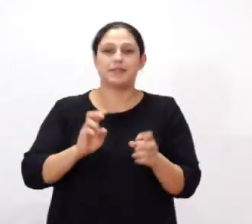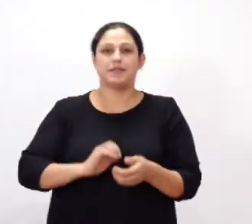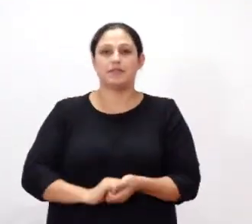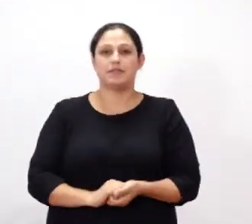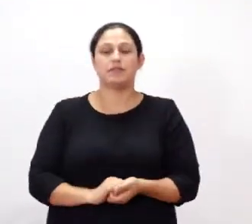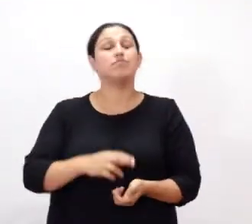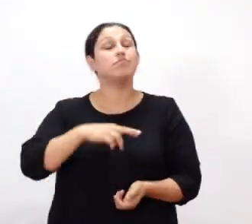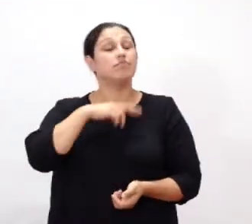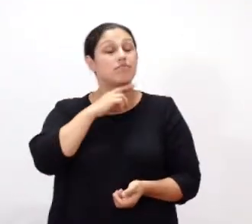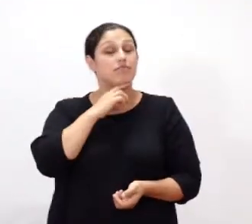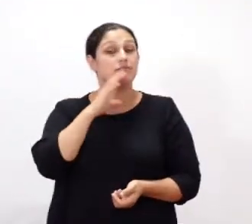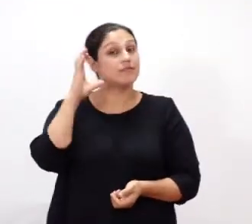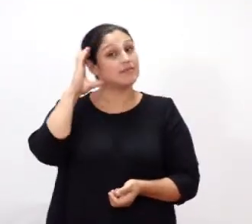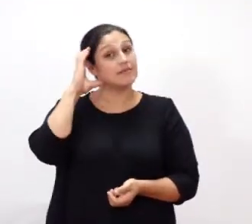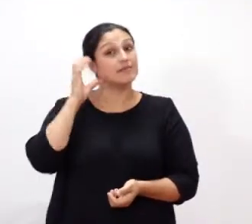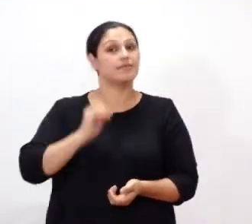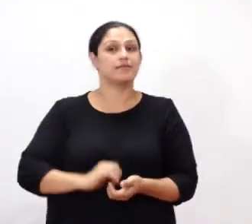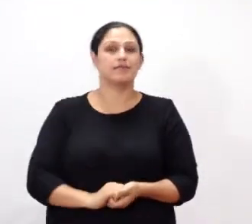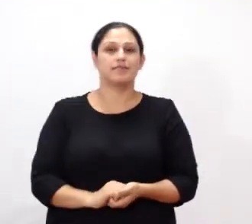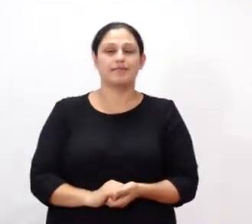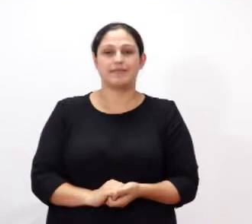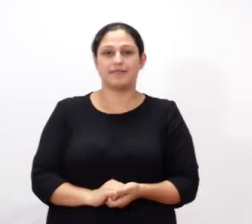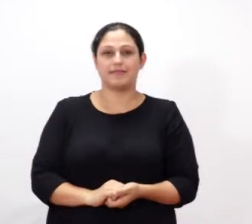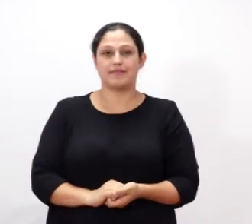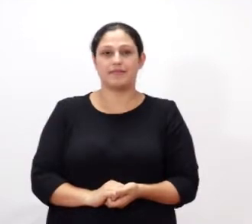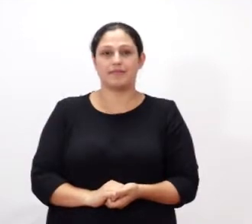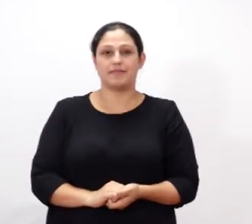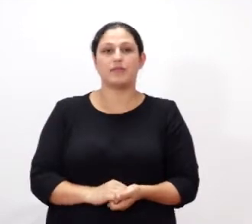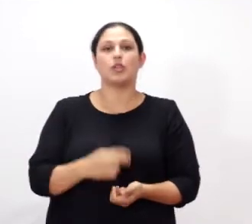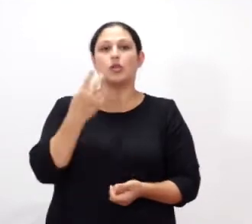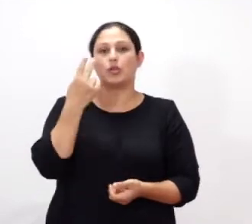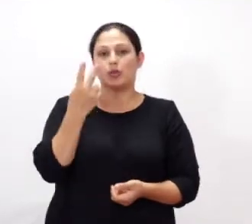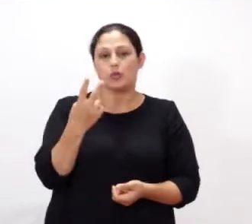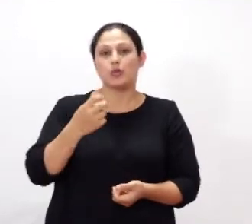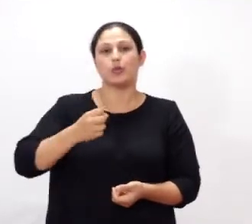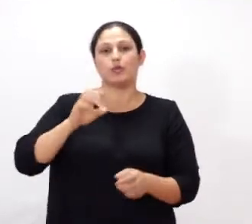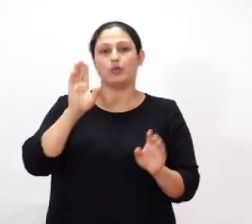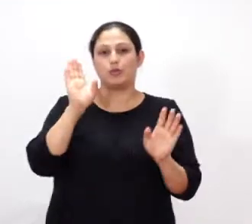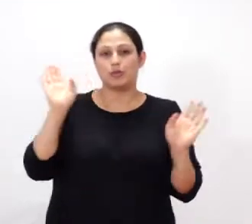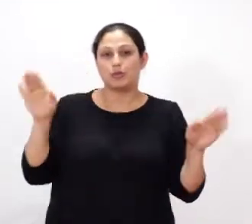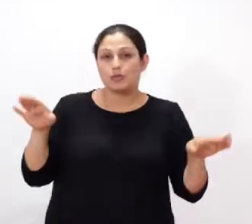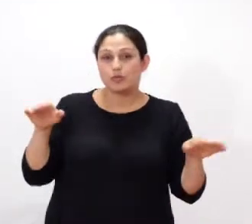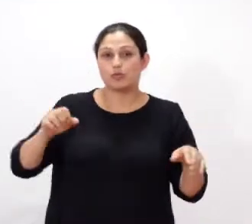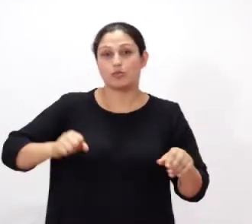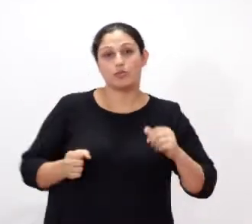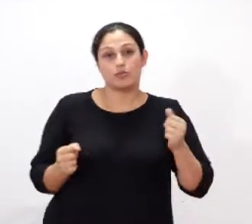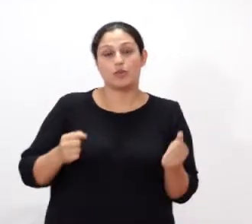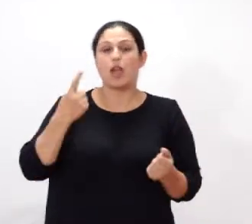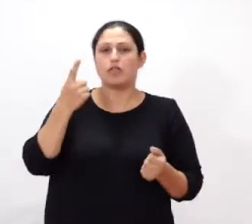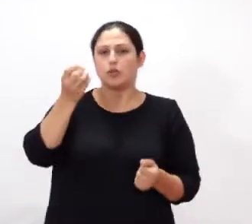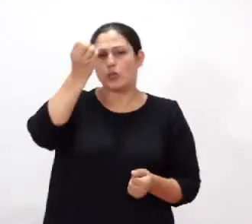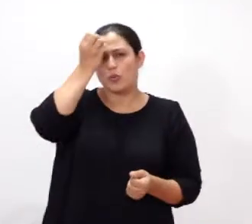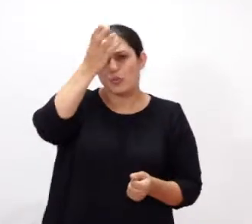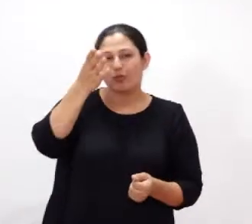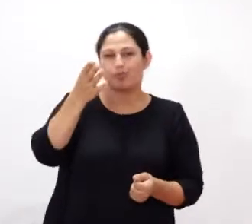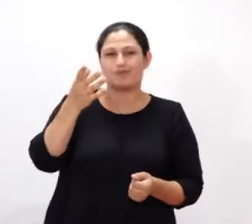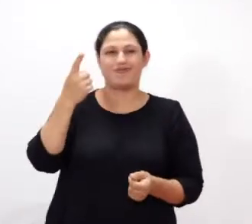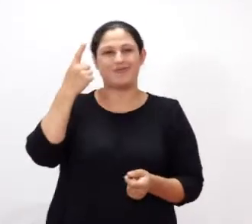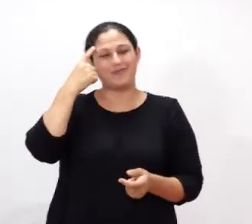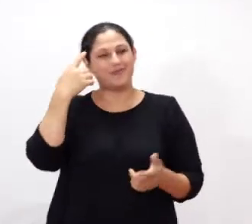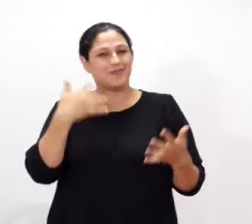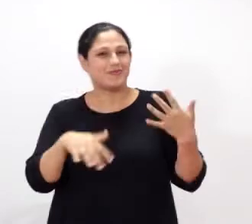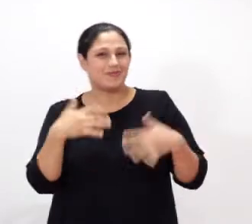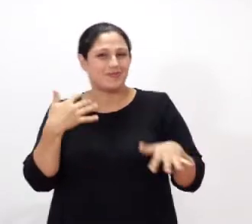با دقت گوش کنید دو توتی جوره بودند یکی زیرک و دانا دیگری